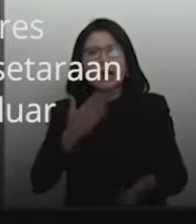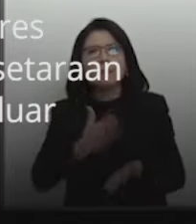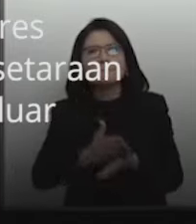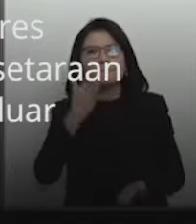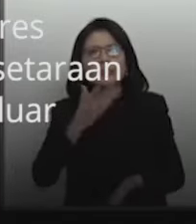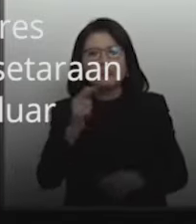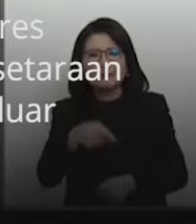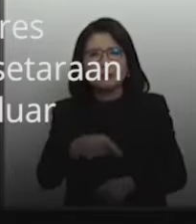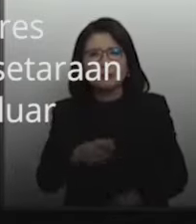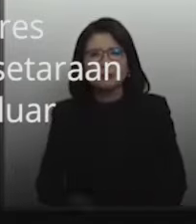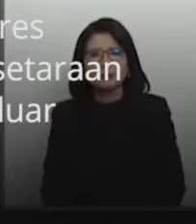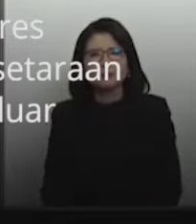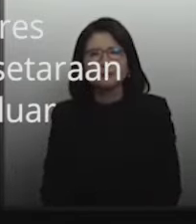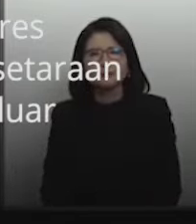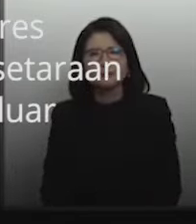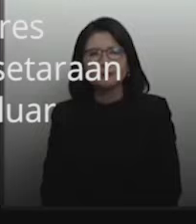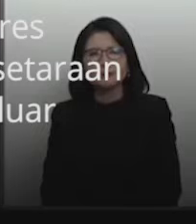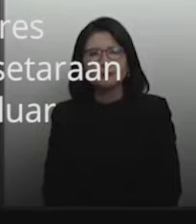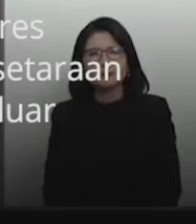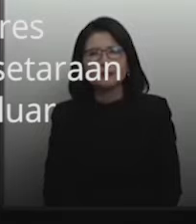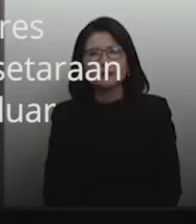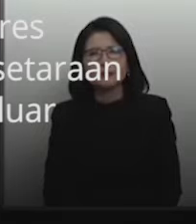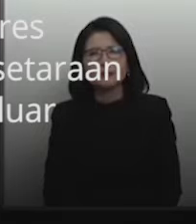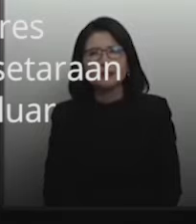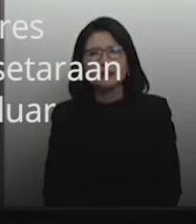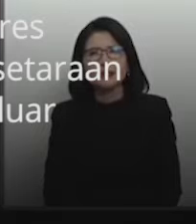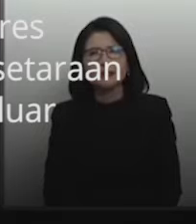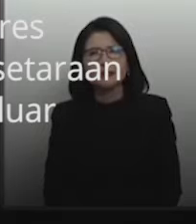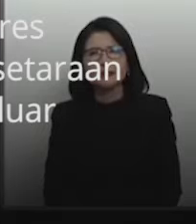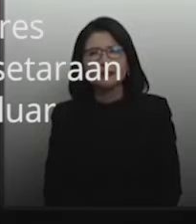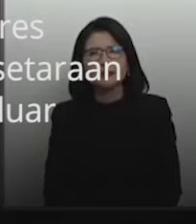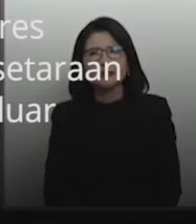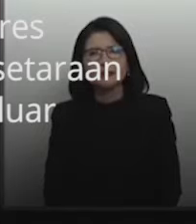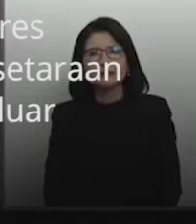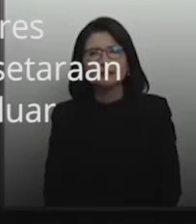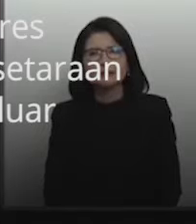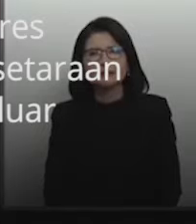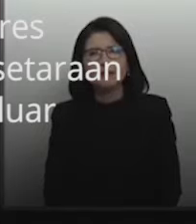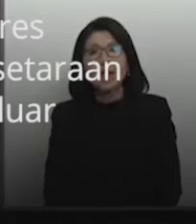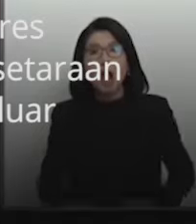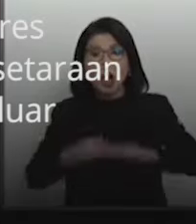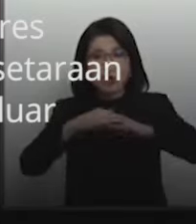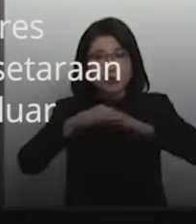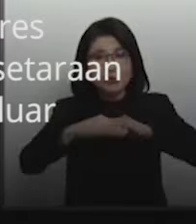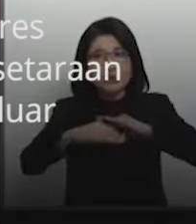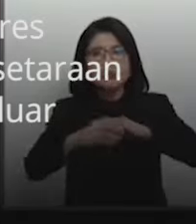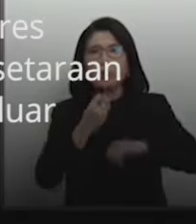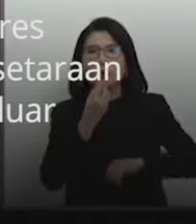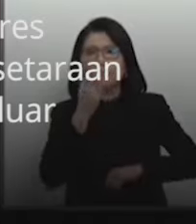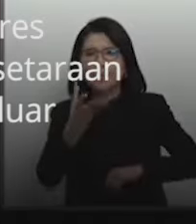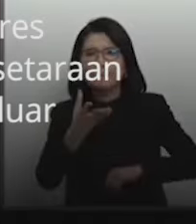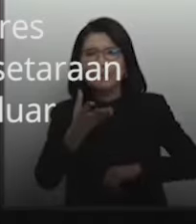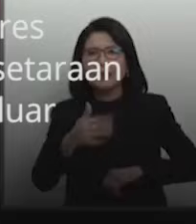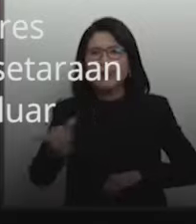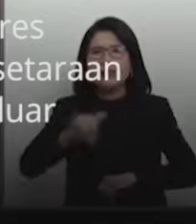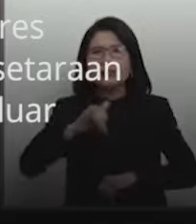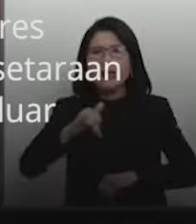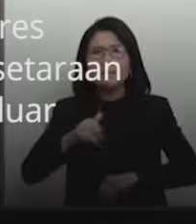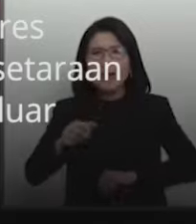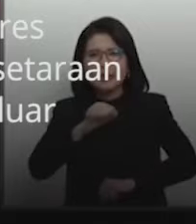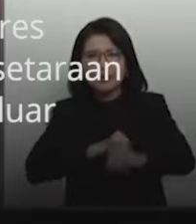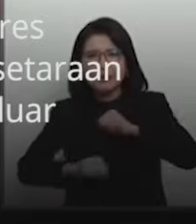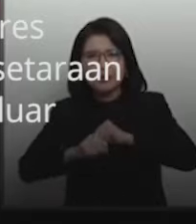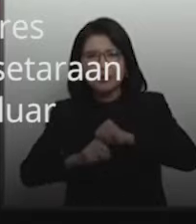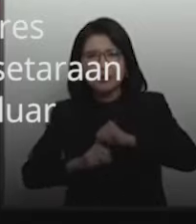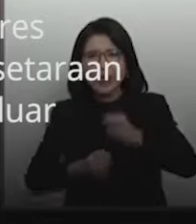ngadek sacekna nilas saplasna konsistensi ucapan dan perbuatan menjunjung kejujuran